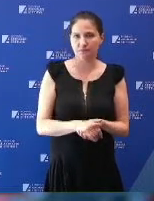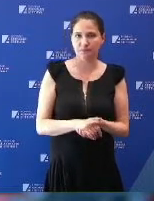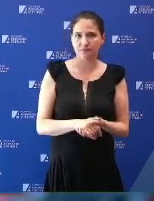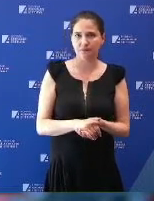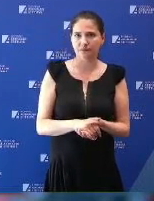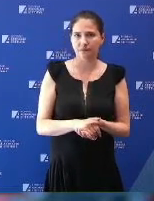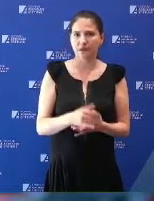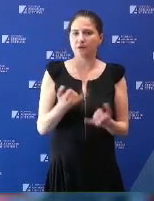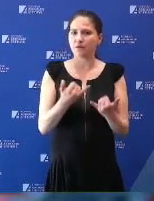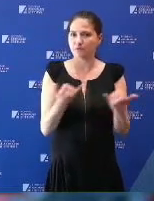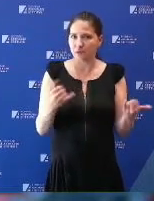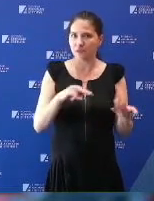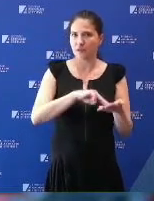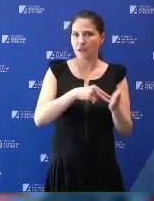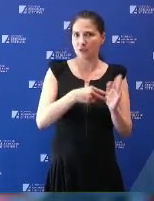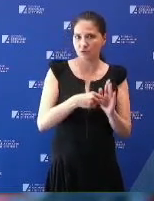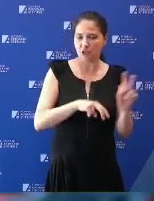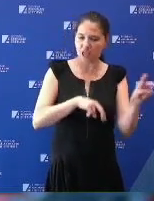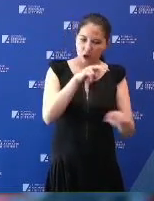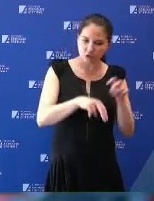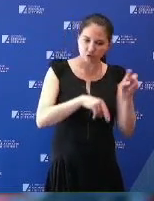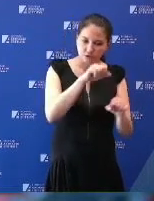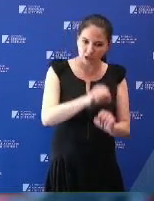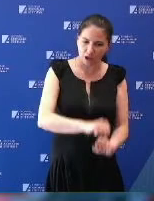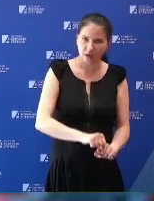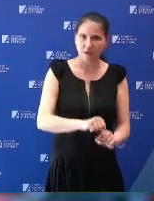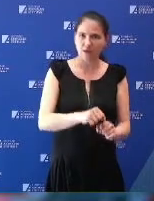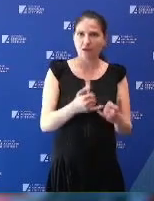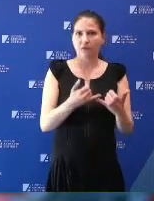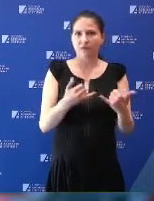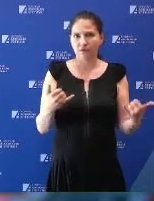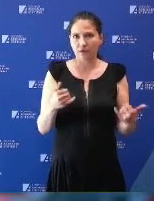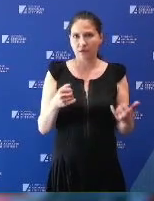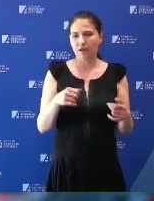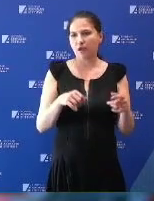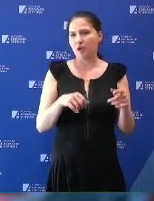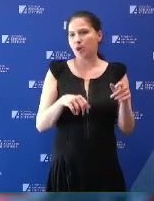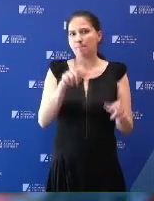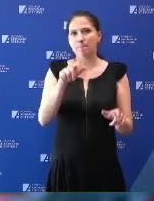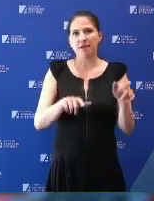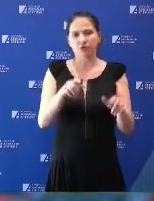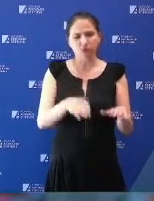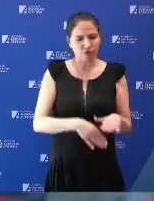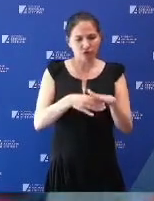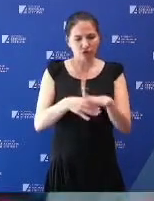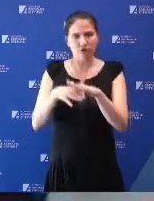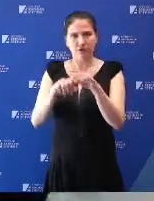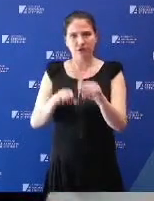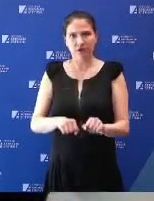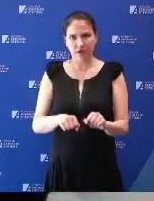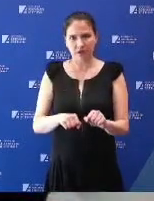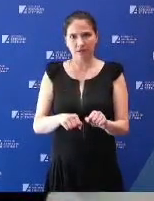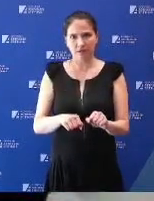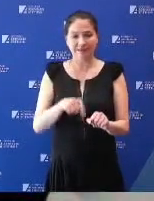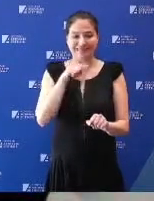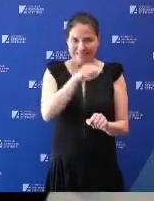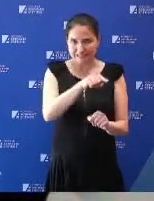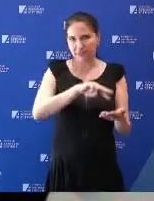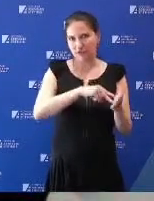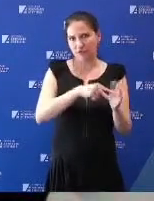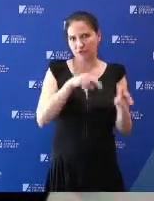wir die Technologie nutzen können, wie wir Menschen dabei unterstützen können, diese Technologie zu nutzen und